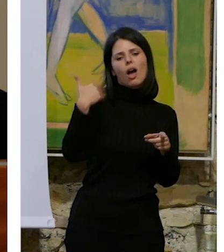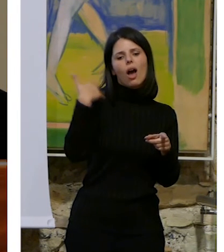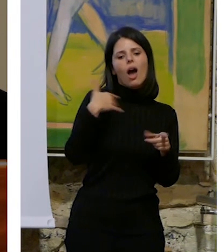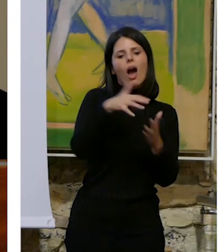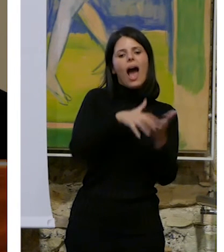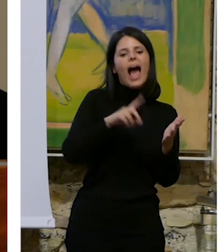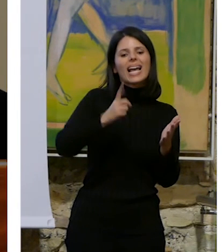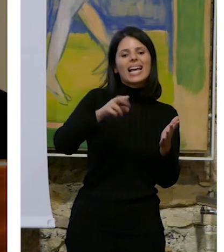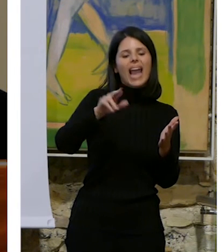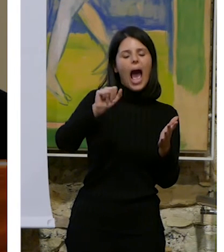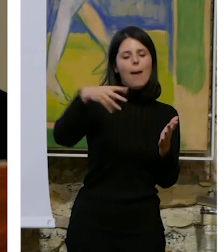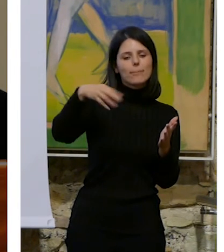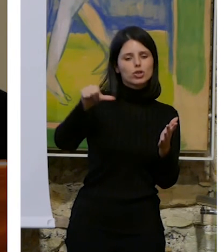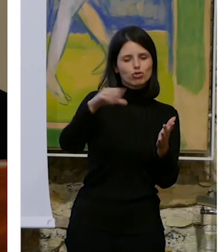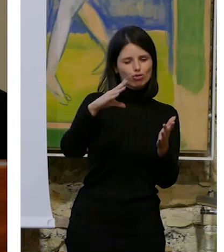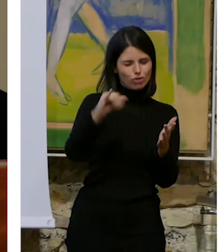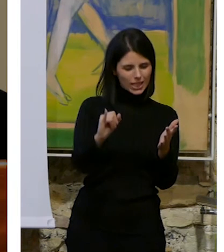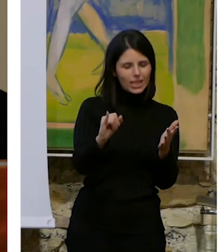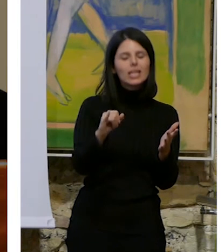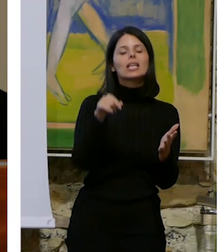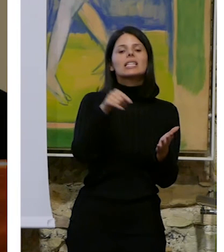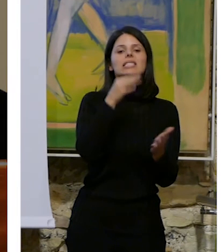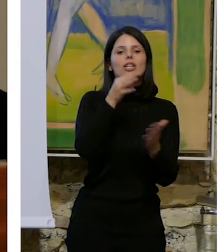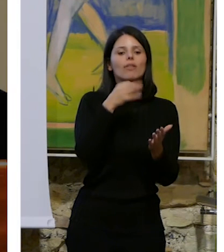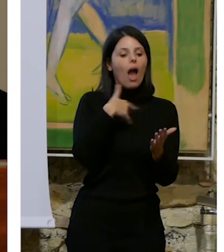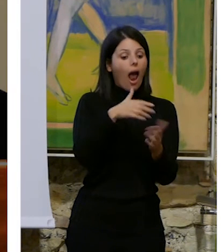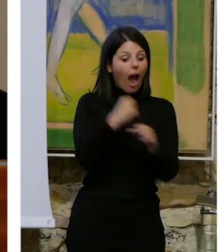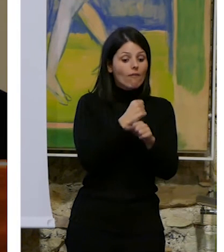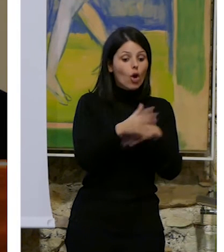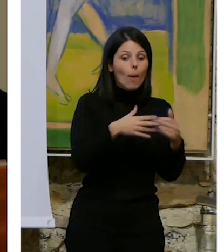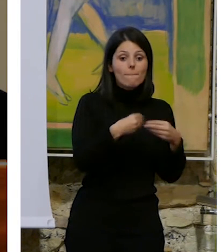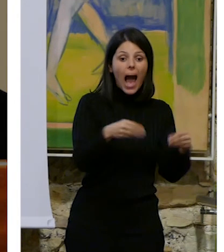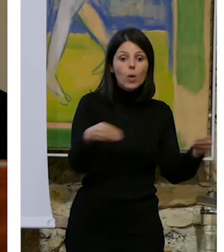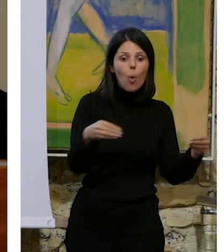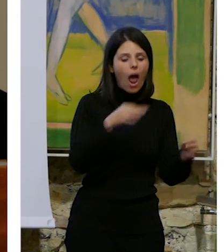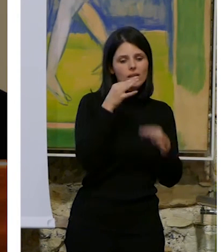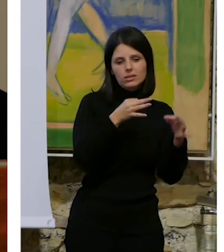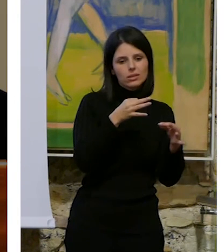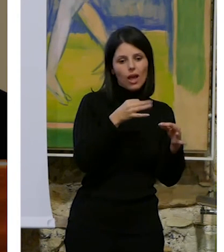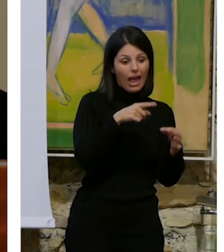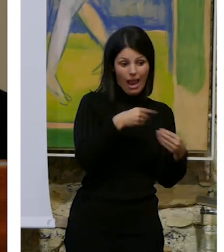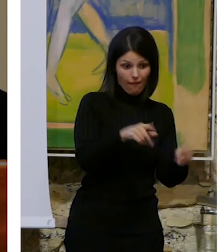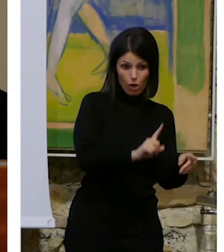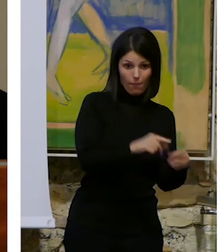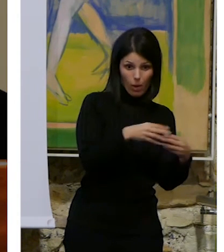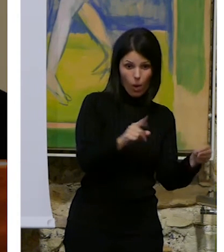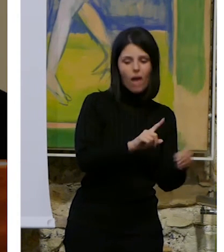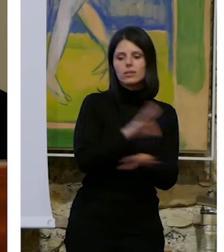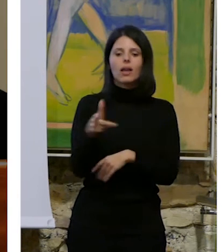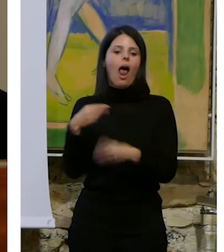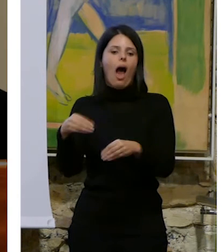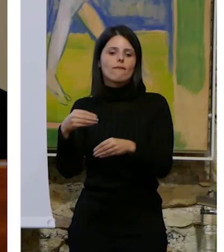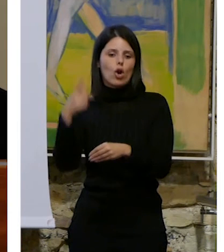di Gramsci, pensando che chiunque non facesse un lavoro manuale faceva un lavoro intellettuale. Non è vero. Cioè